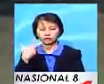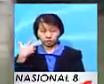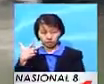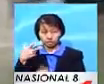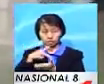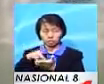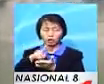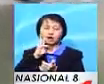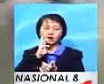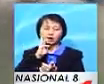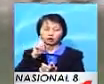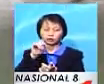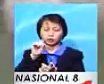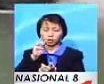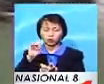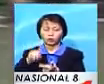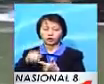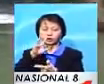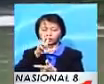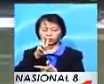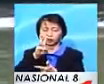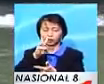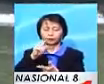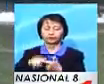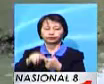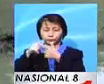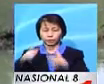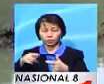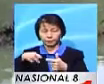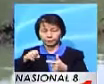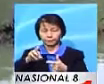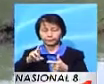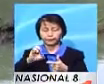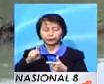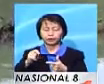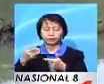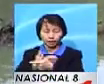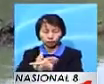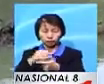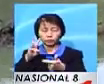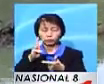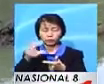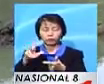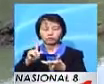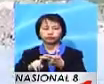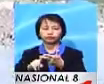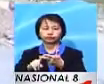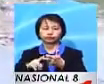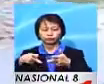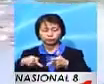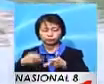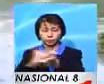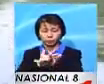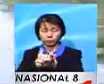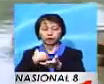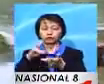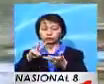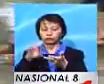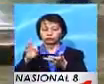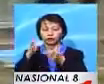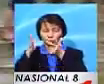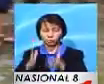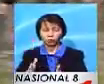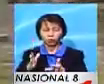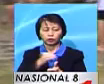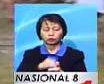Sungai Aitawa dengan 63 orang mangsa, Dewan Parit Baru dengan 63 mangsa dan Dewan Parit Baru yang mempunyai 29